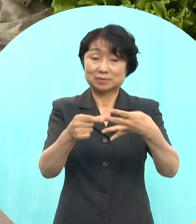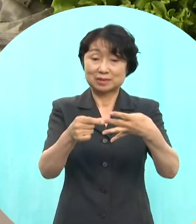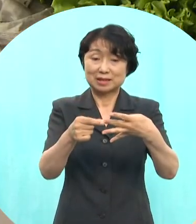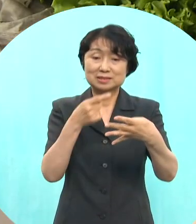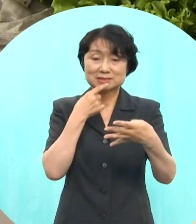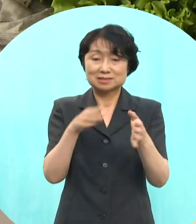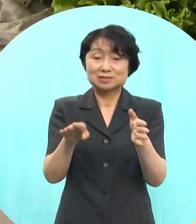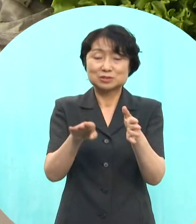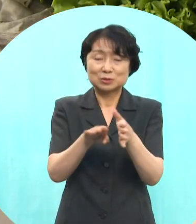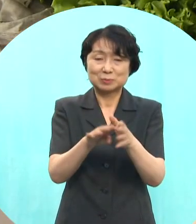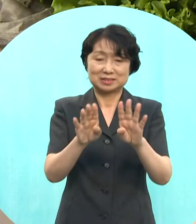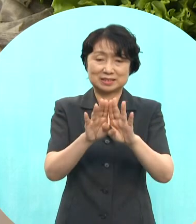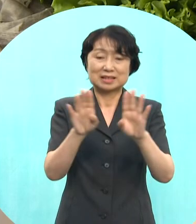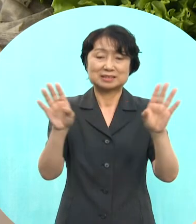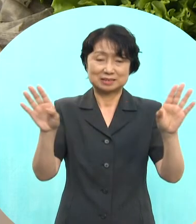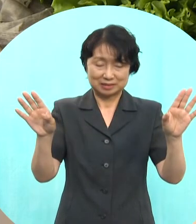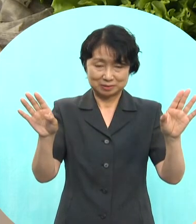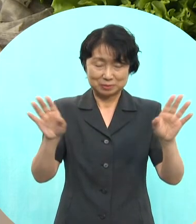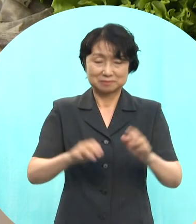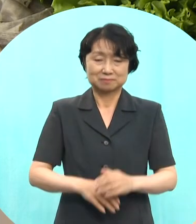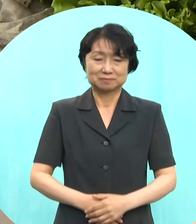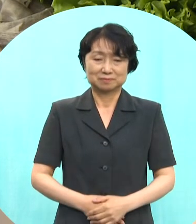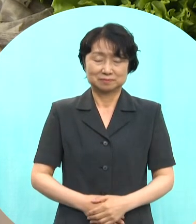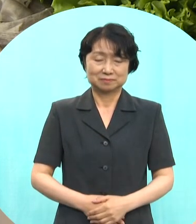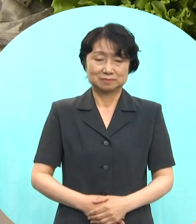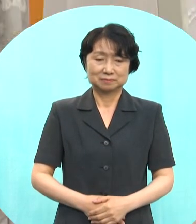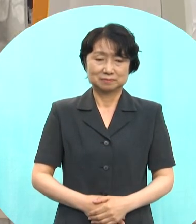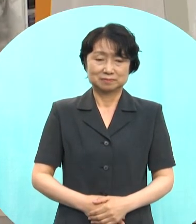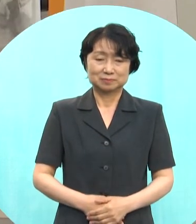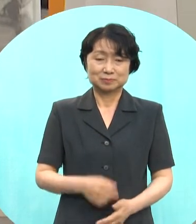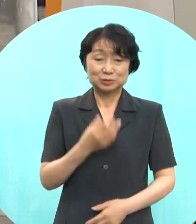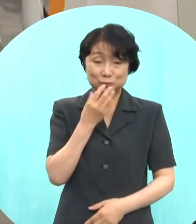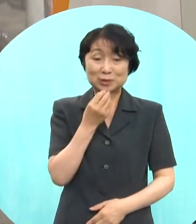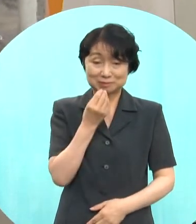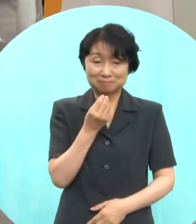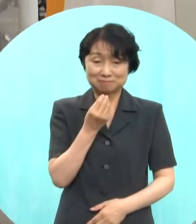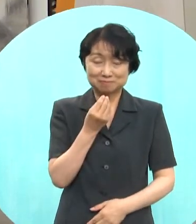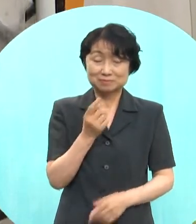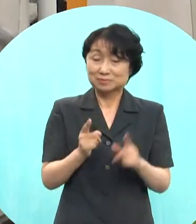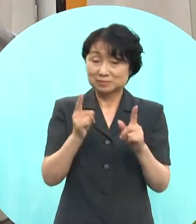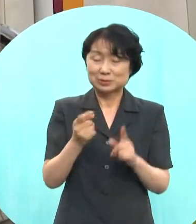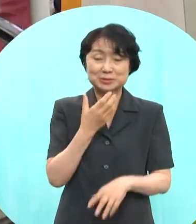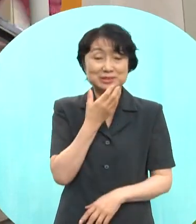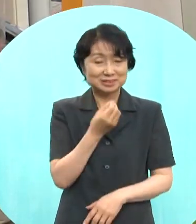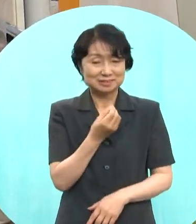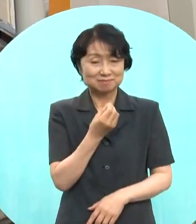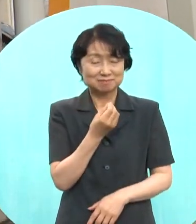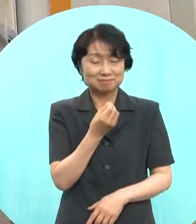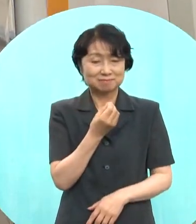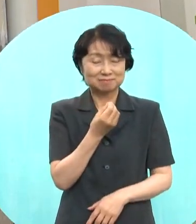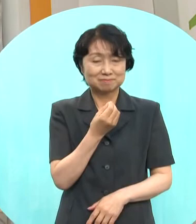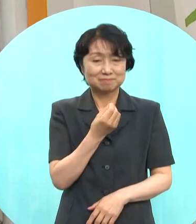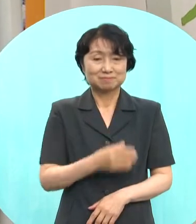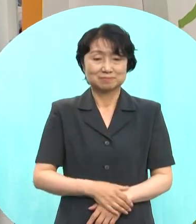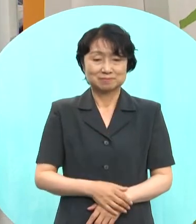回第2日曜日に開催されています。 酸っぱい、どっちが好き？